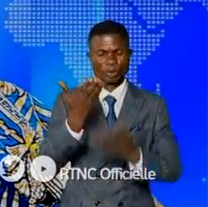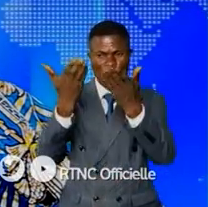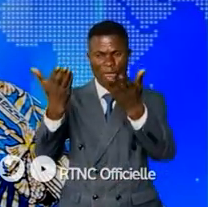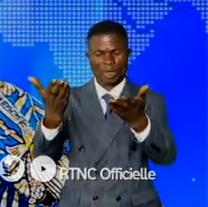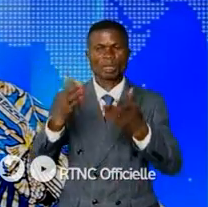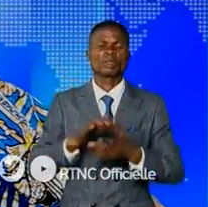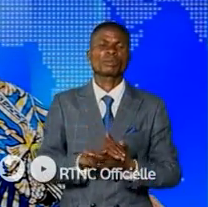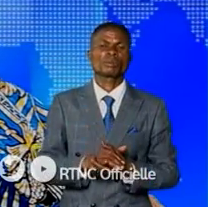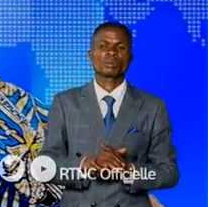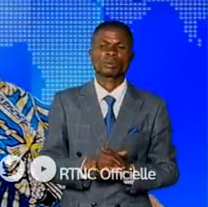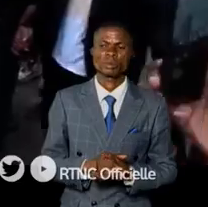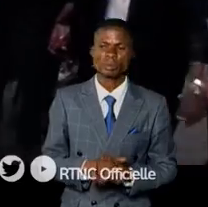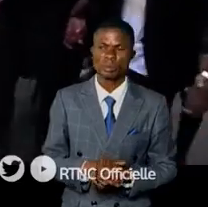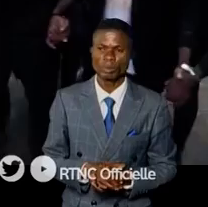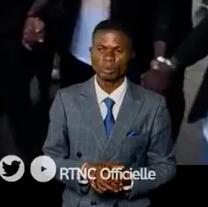Pena, reportage.